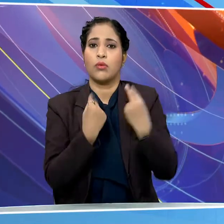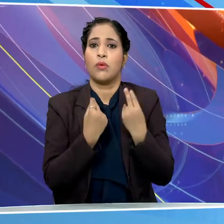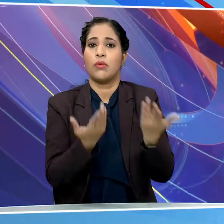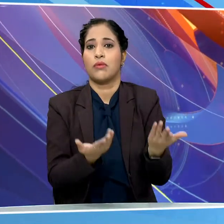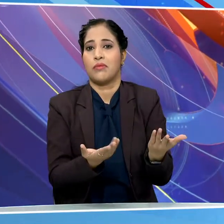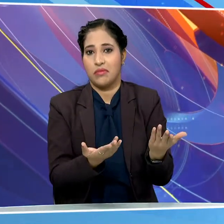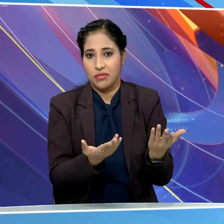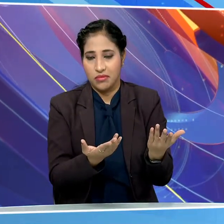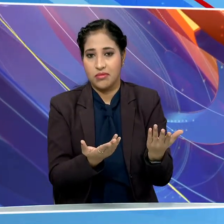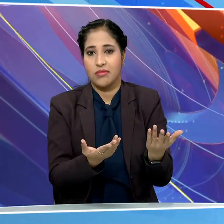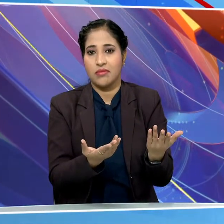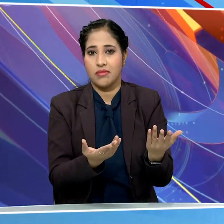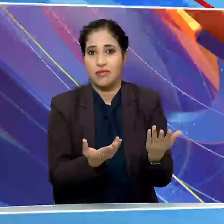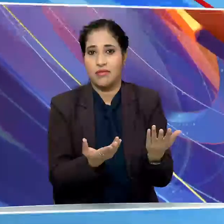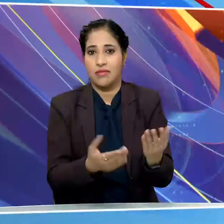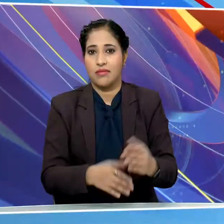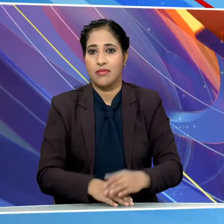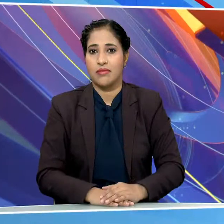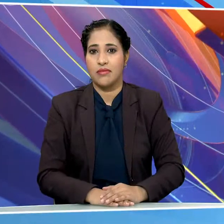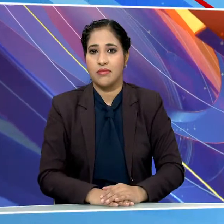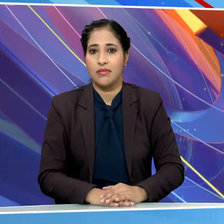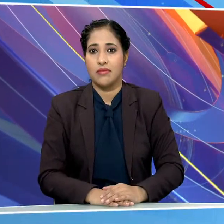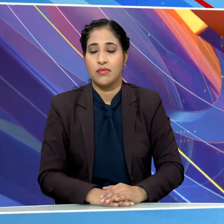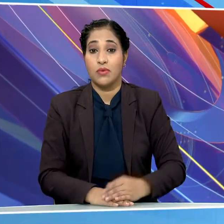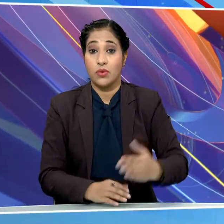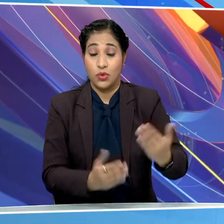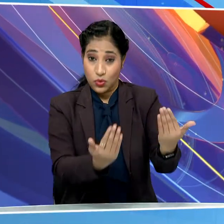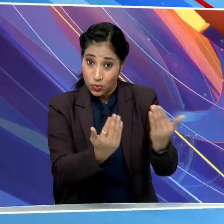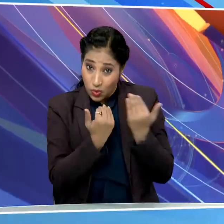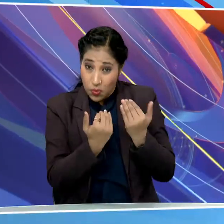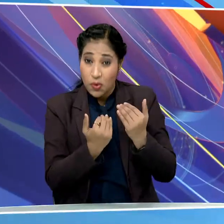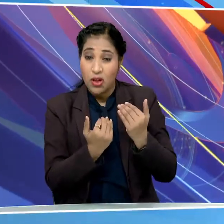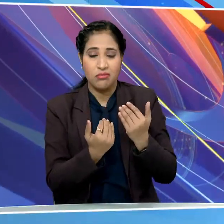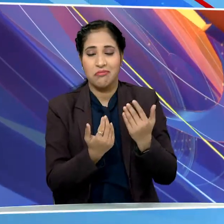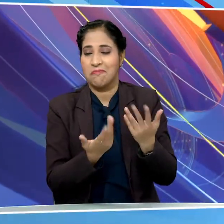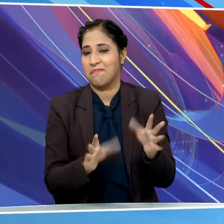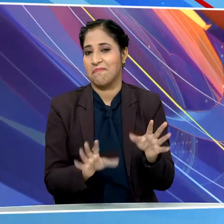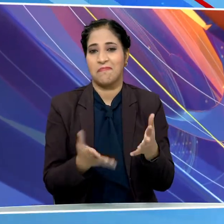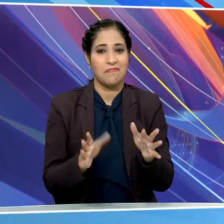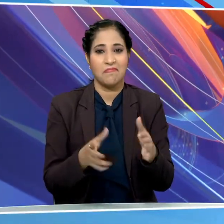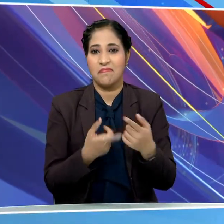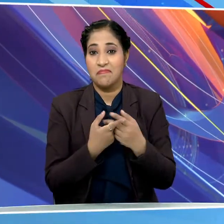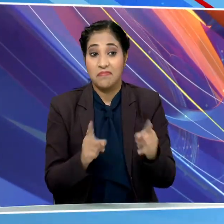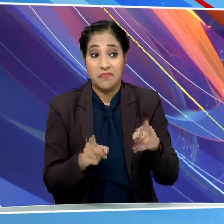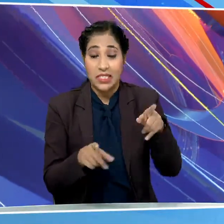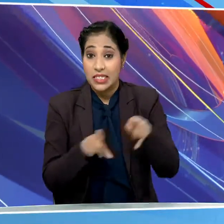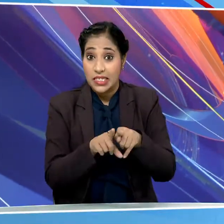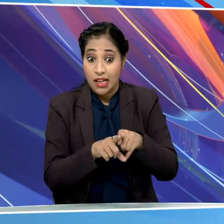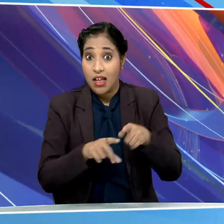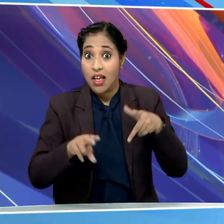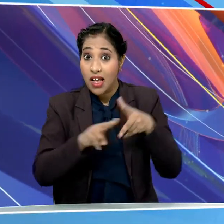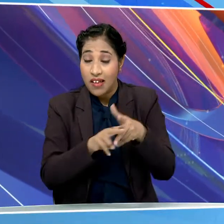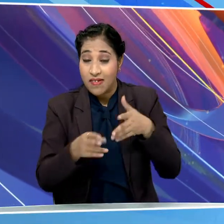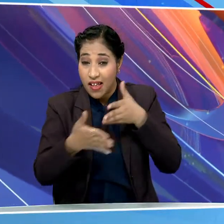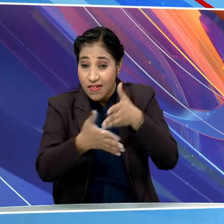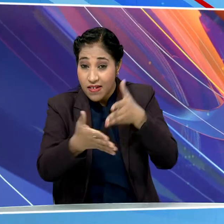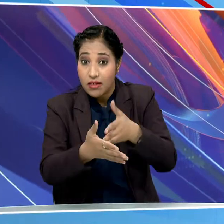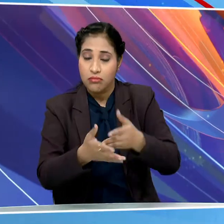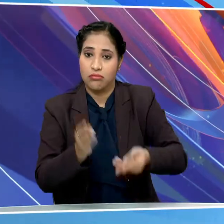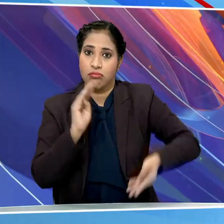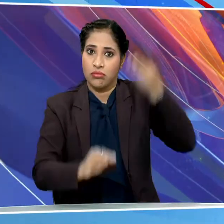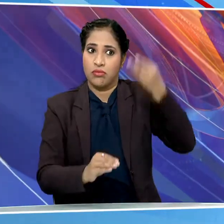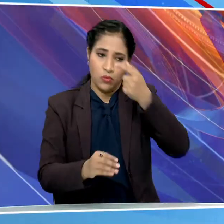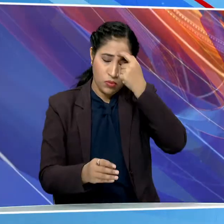थे। सहयोग तो दूर की बात, वो रोड़े अटकाने में लगे रहते थे,